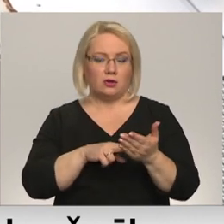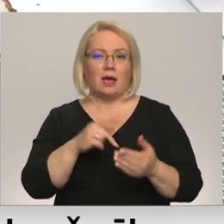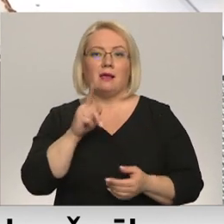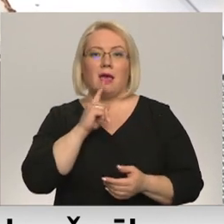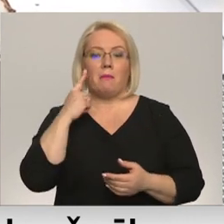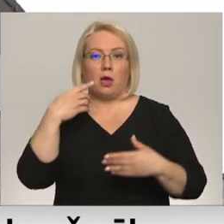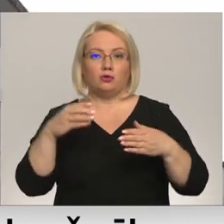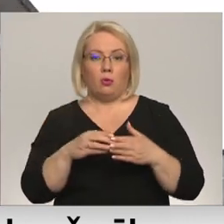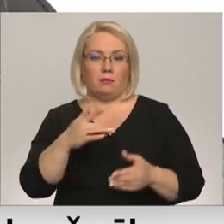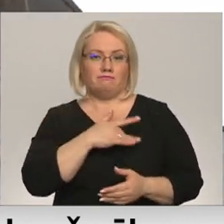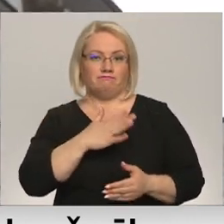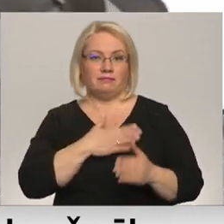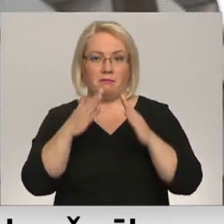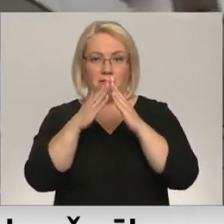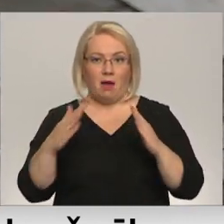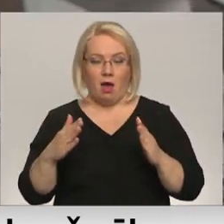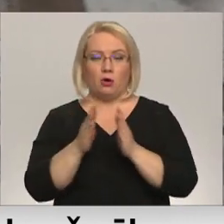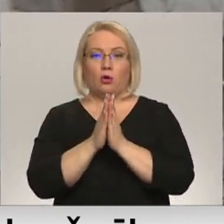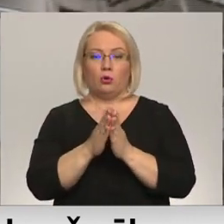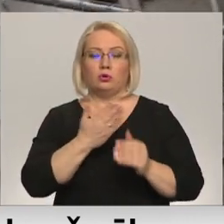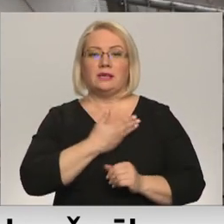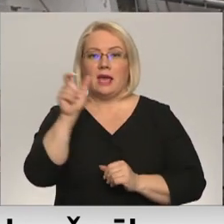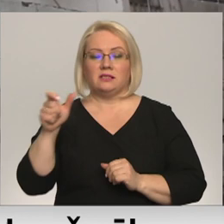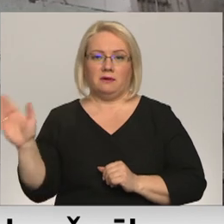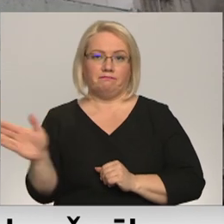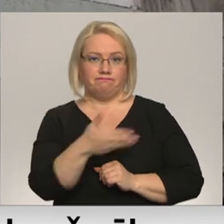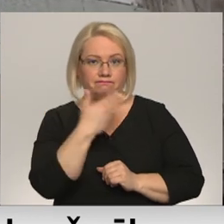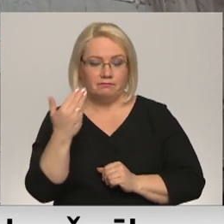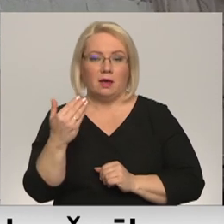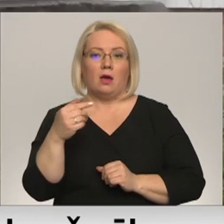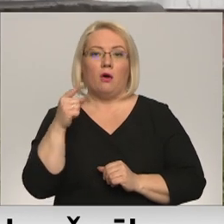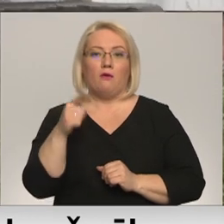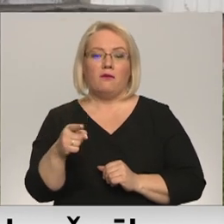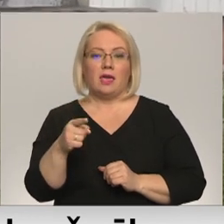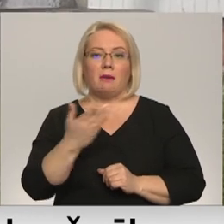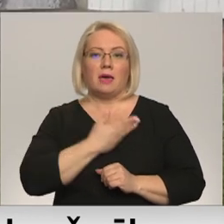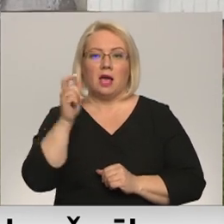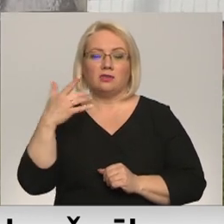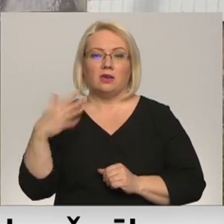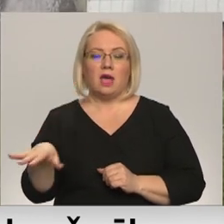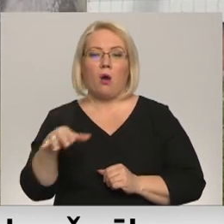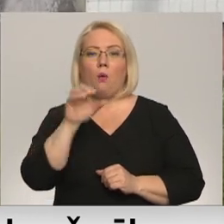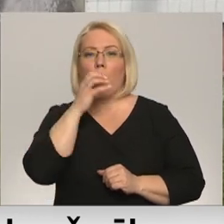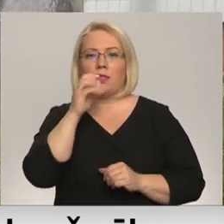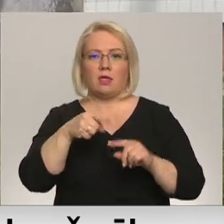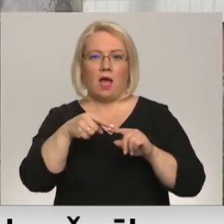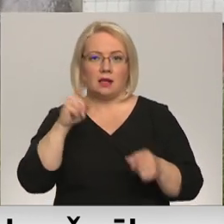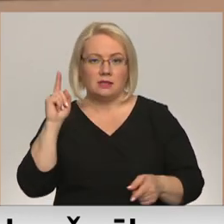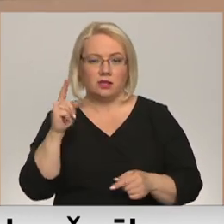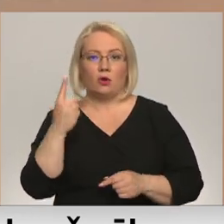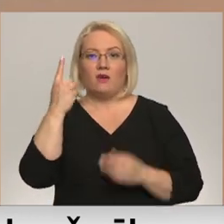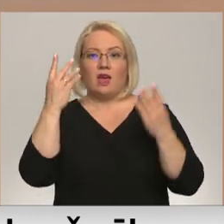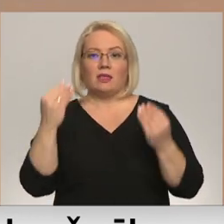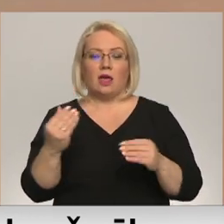pārņēma, iedzīvotājiem tika likts māju atbrīvot. Kā punkts uz i, Lēņu ielas 5. Nama iedzīvotāja pacietībai bijusi ūdens padeves atslēgšanas dzīvokļos, par ko dienu